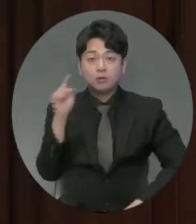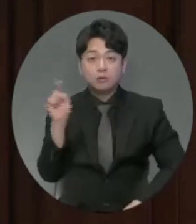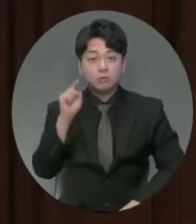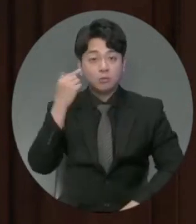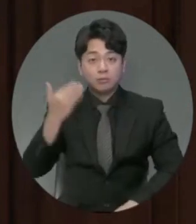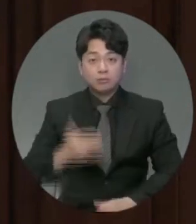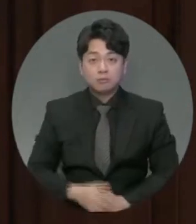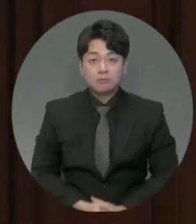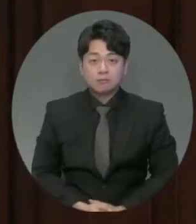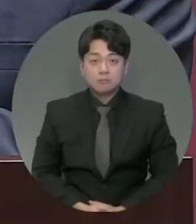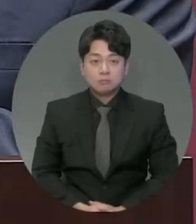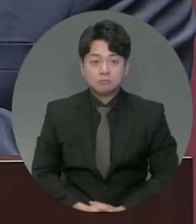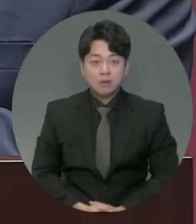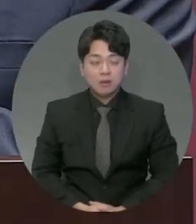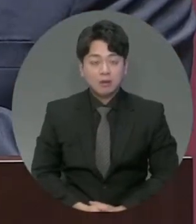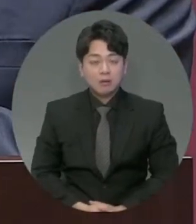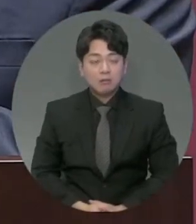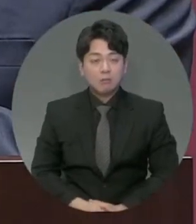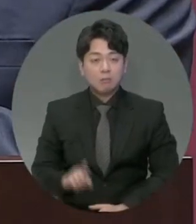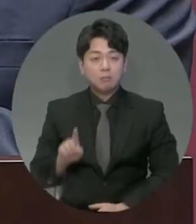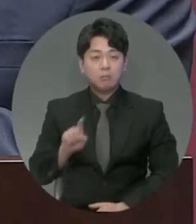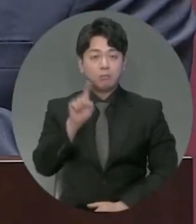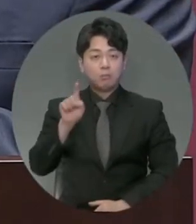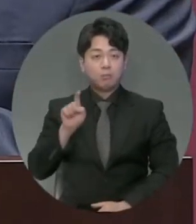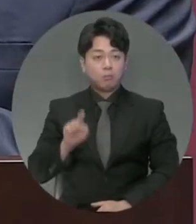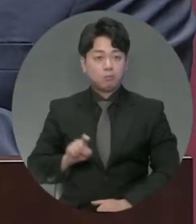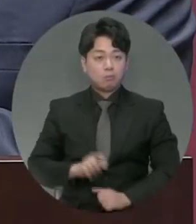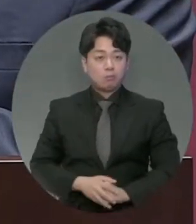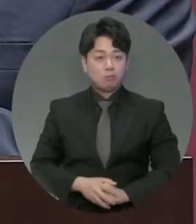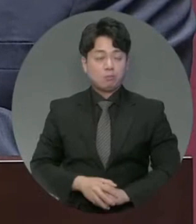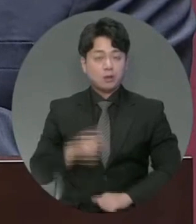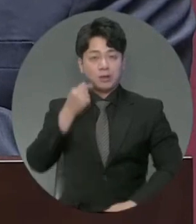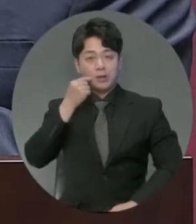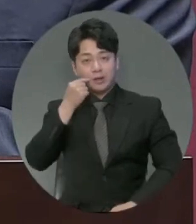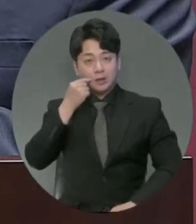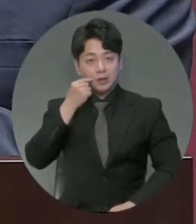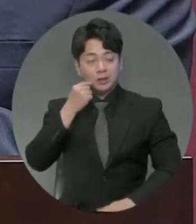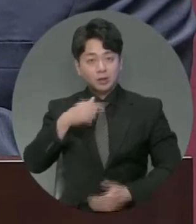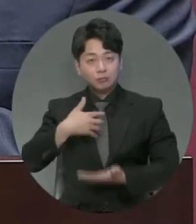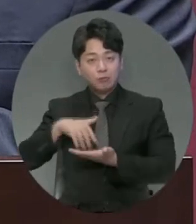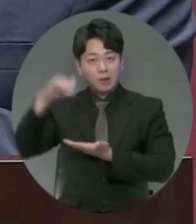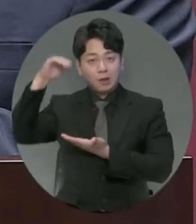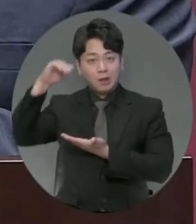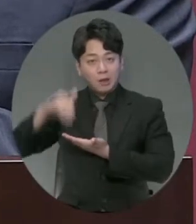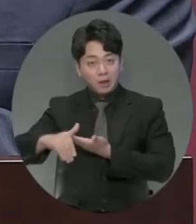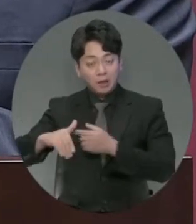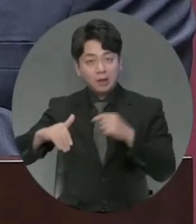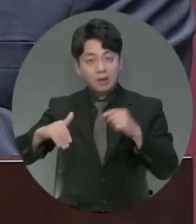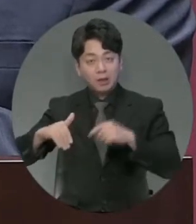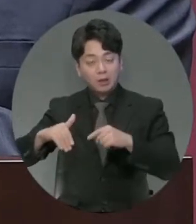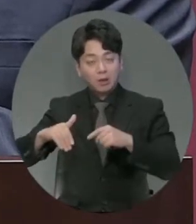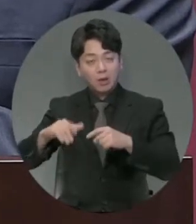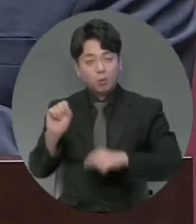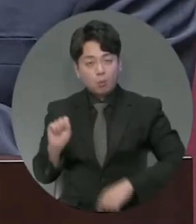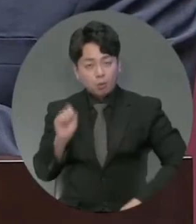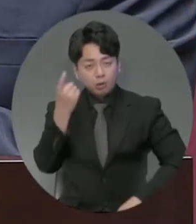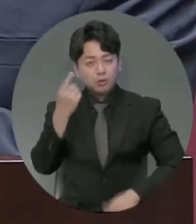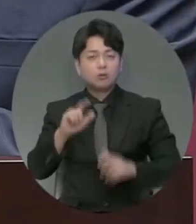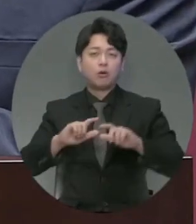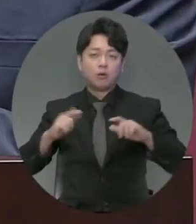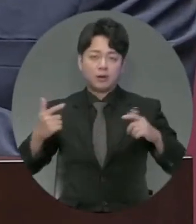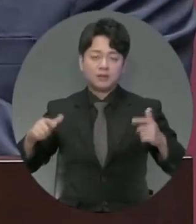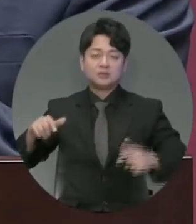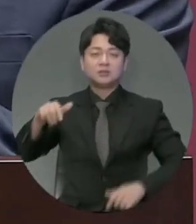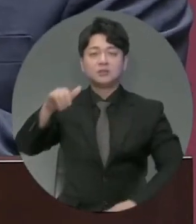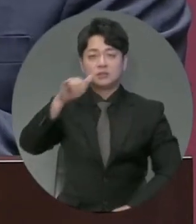생각하십니까? 글쎄요, 지지도가 낮다고 생각을 하신다면 뭐 여러 가지 원인들이 있을 수 있다